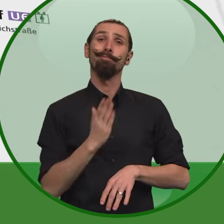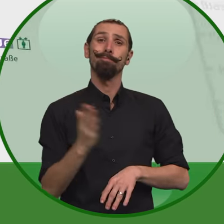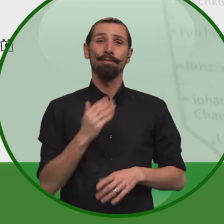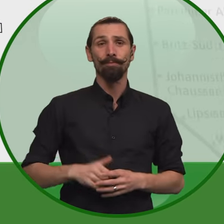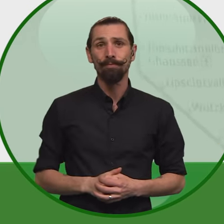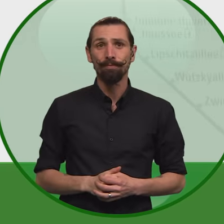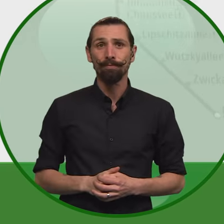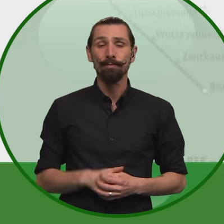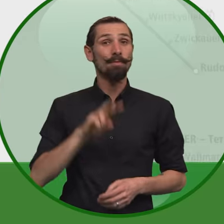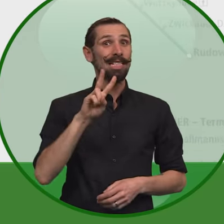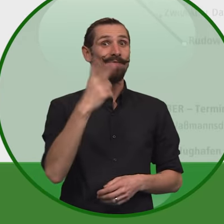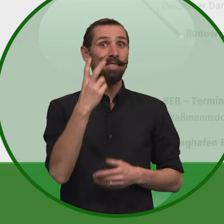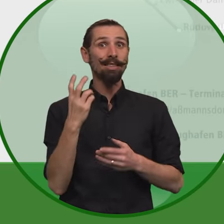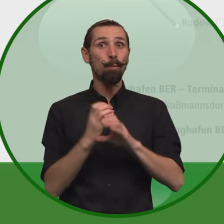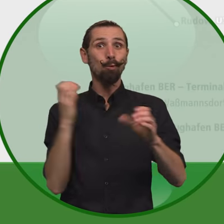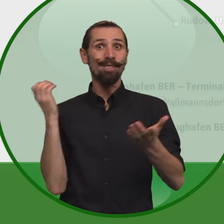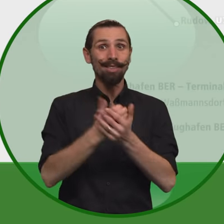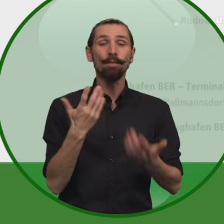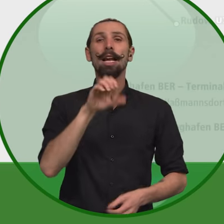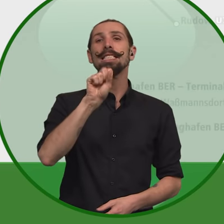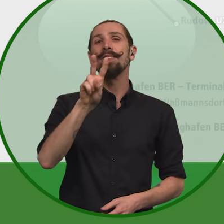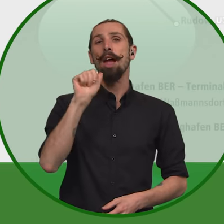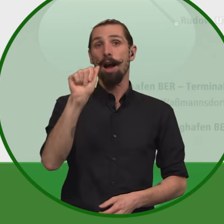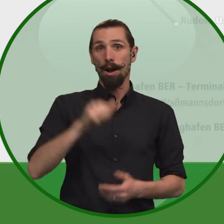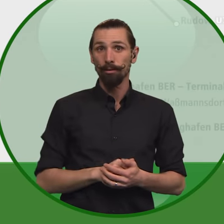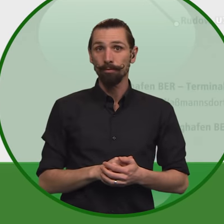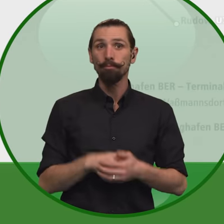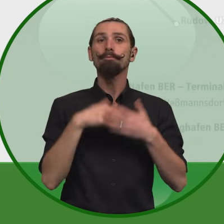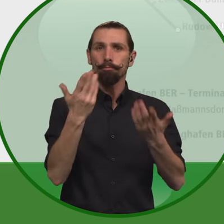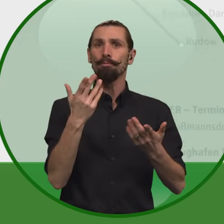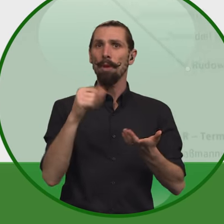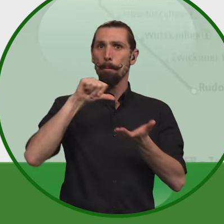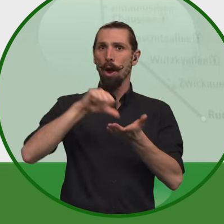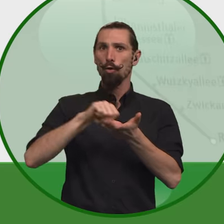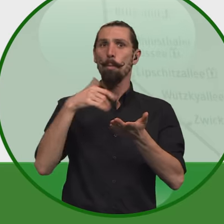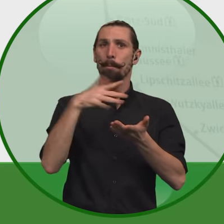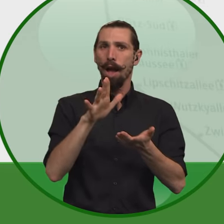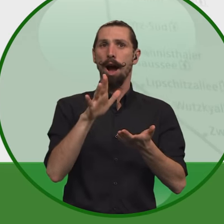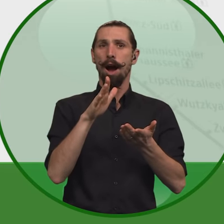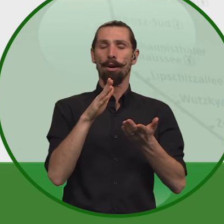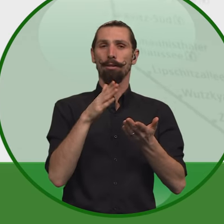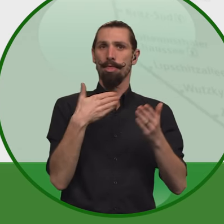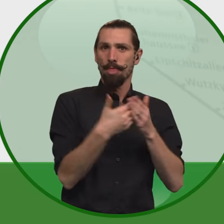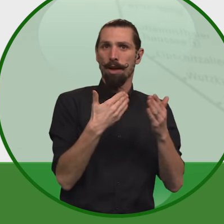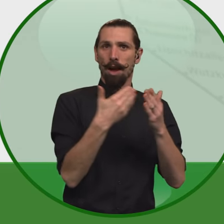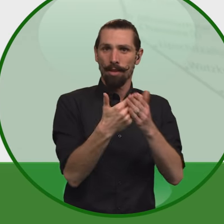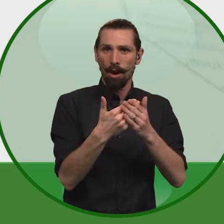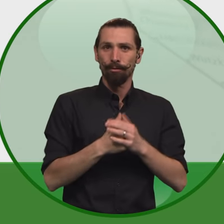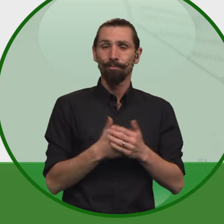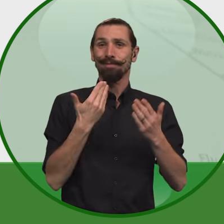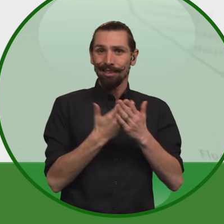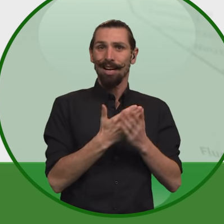Minuten. Die zweite Busersatzlinie S2A fährt alle betroffenen S-Bahnhöfe an. Die Busse fahren vom